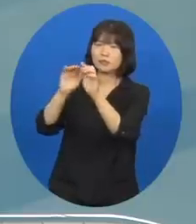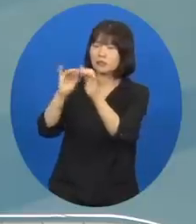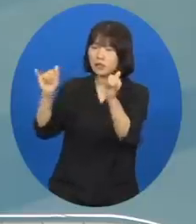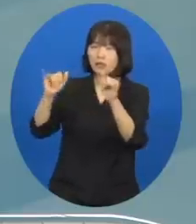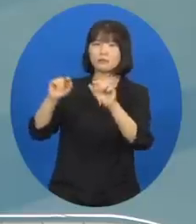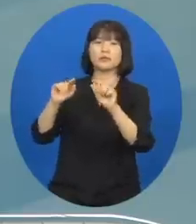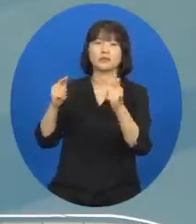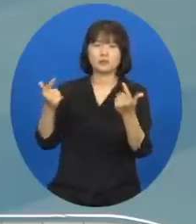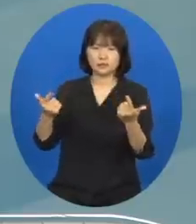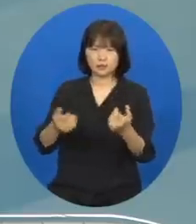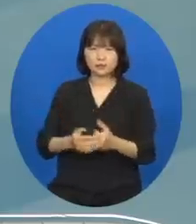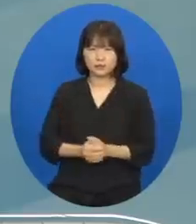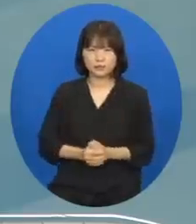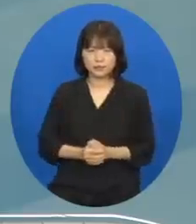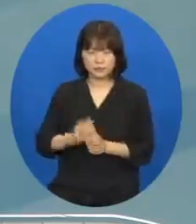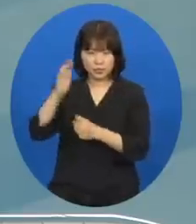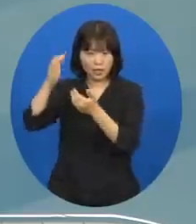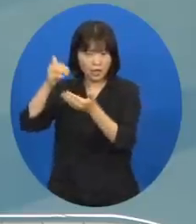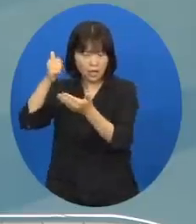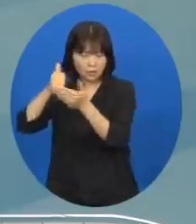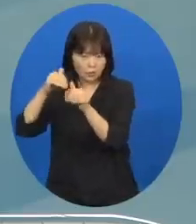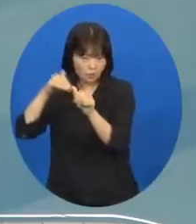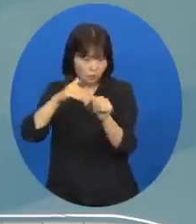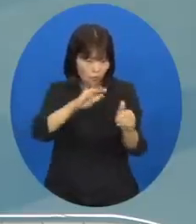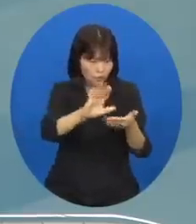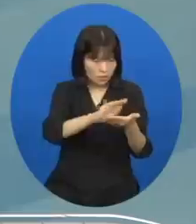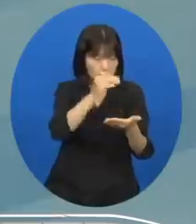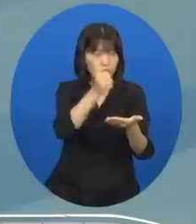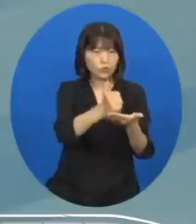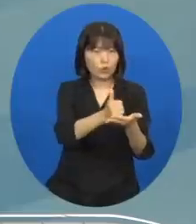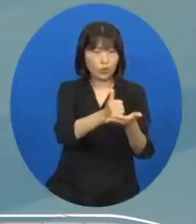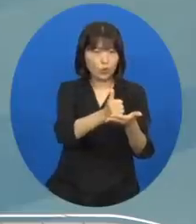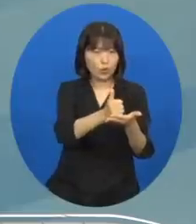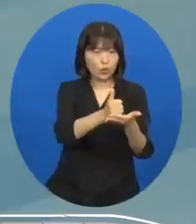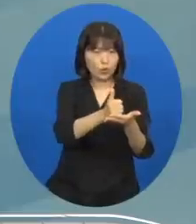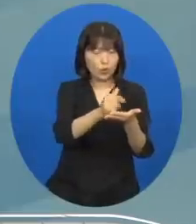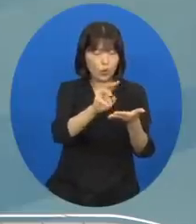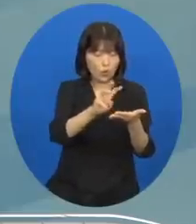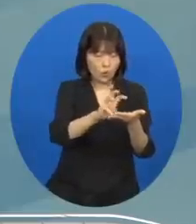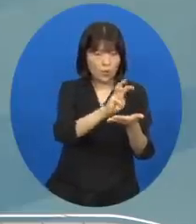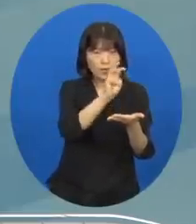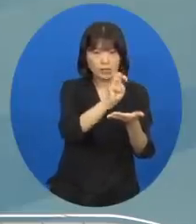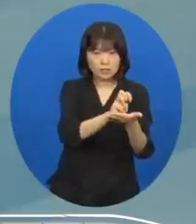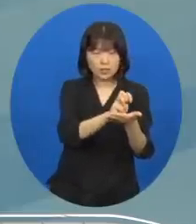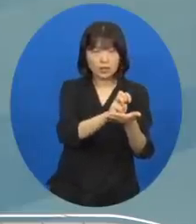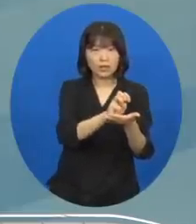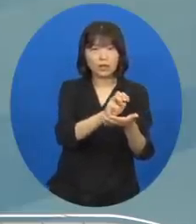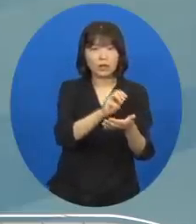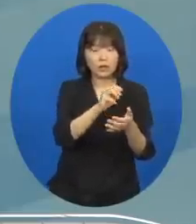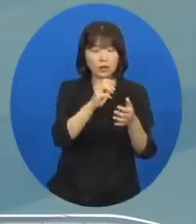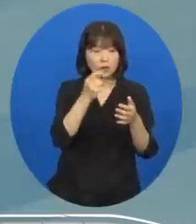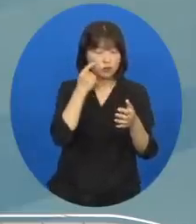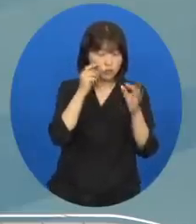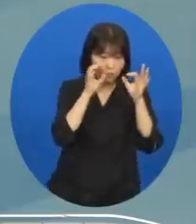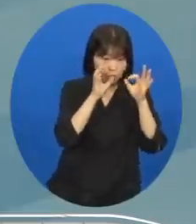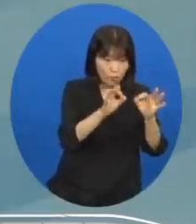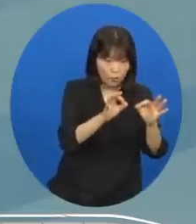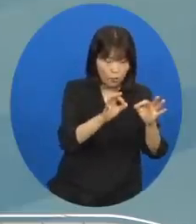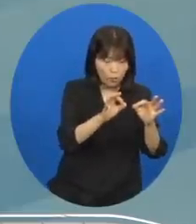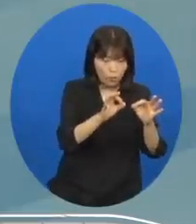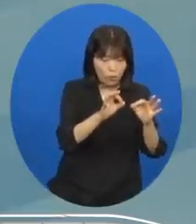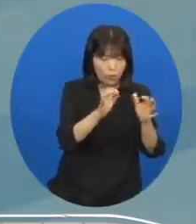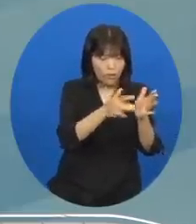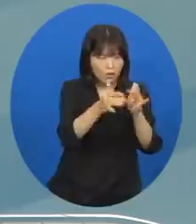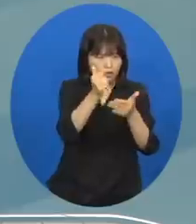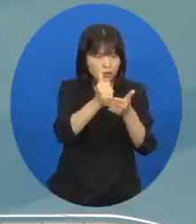아니었습니다. 그러니까 하나님께서 보내주신 그리스도, 메시아를 눈으로 보고 그 예수님이